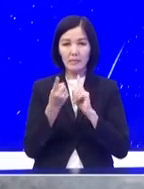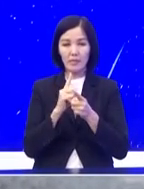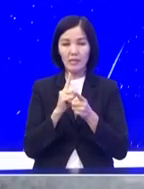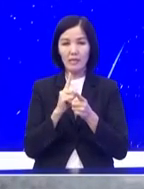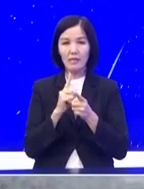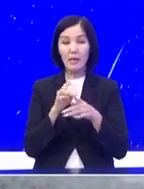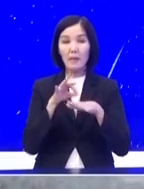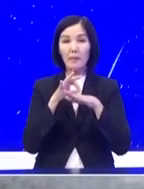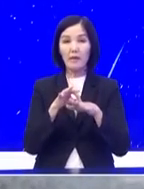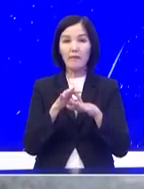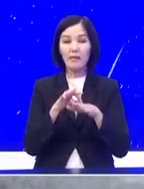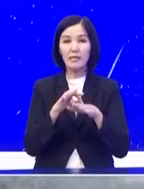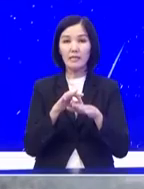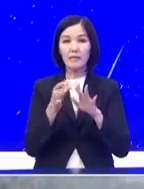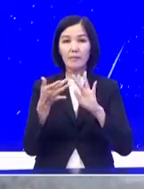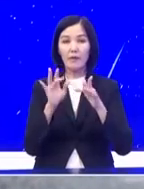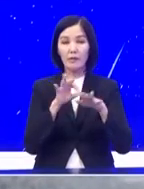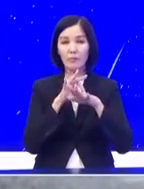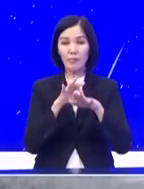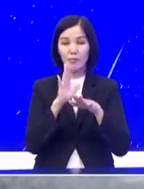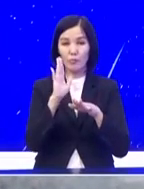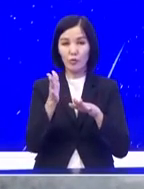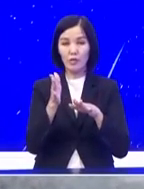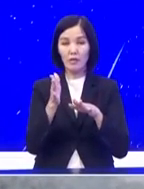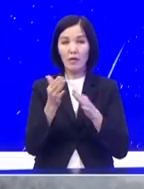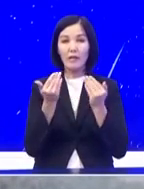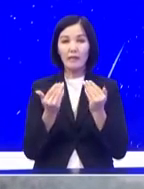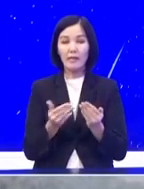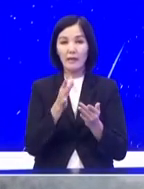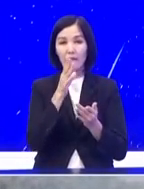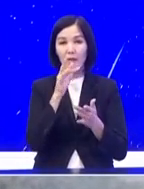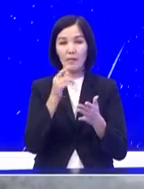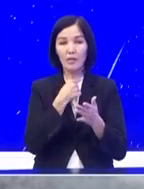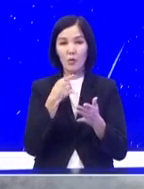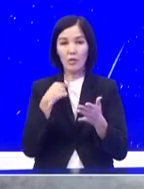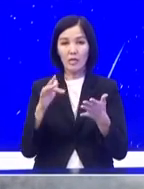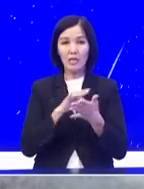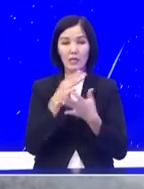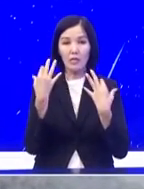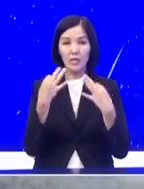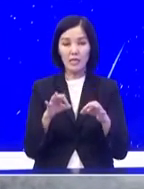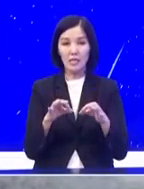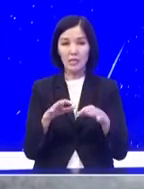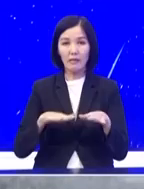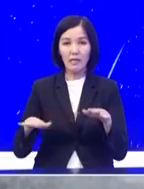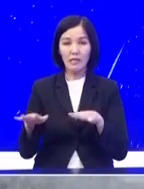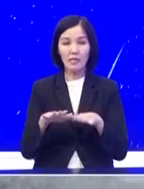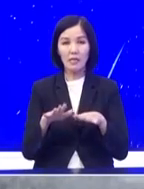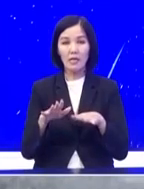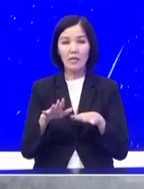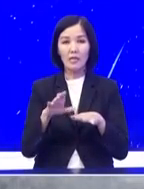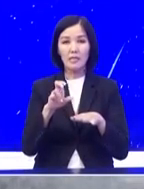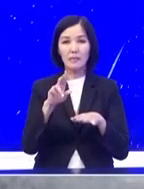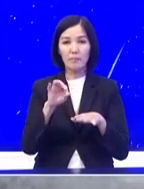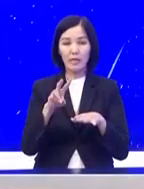Курбан-айт будет проводиться в режиме онлайн. В данное время в городе Талдыкурган это разрешено на территории спеццона.